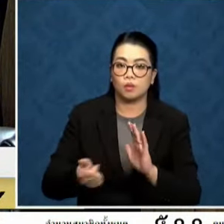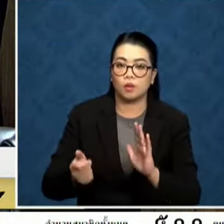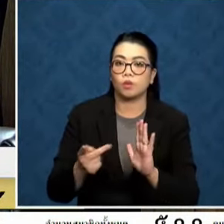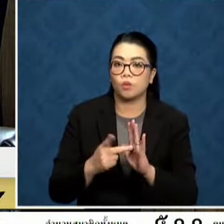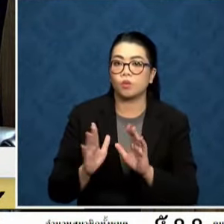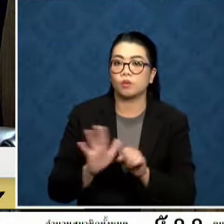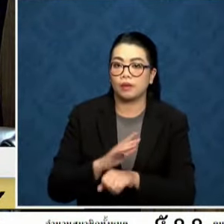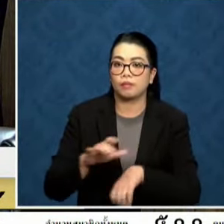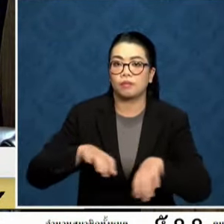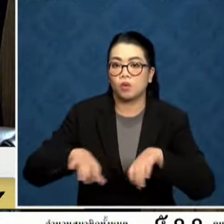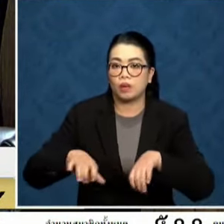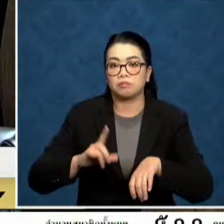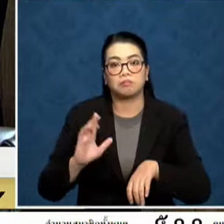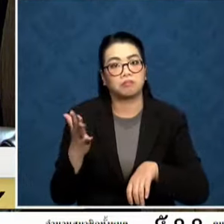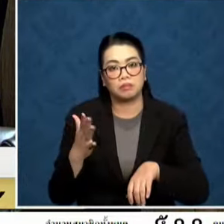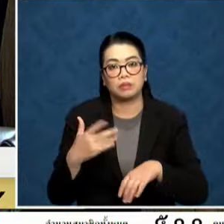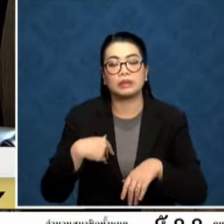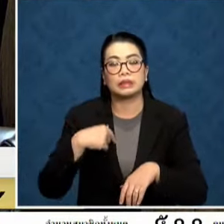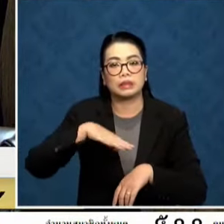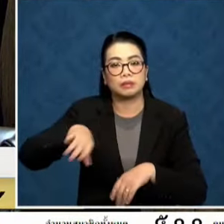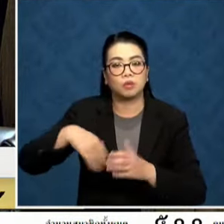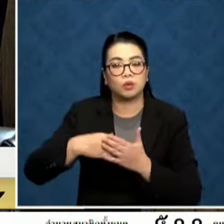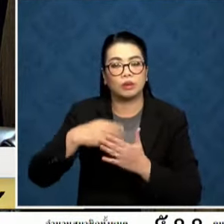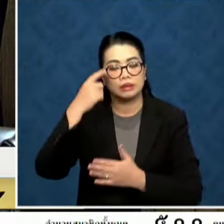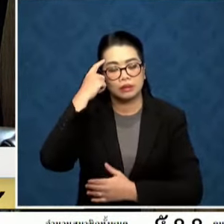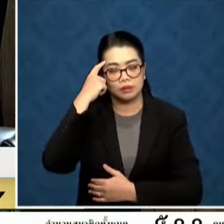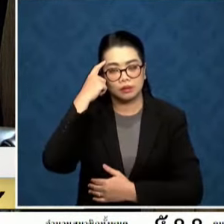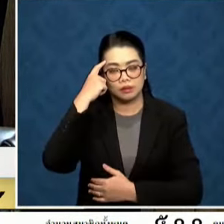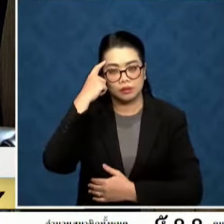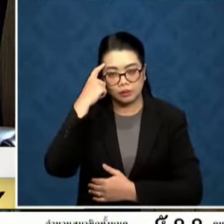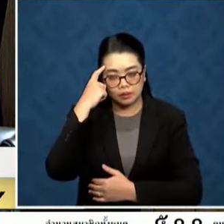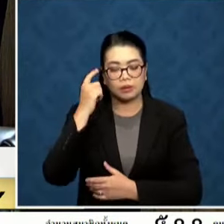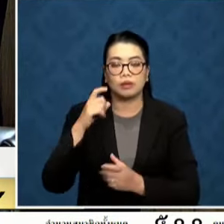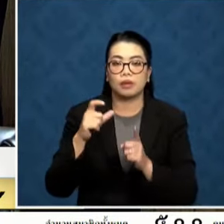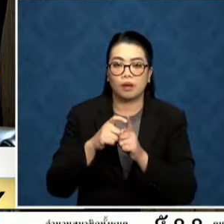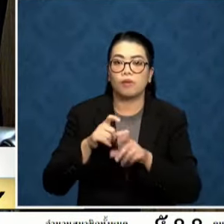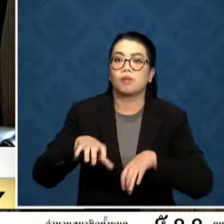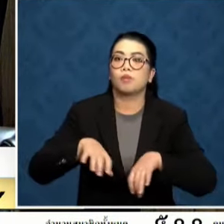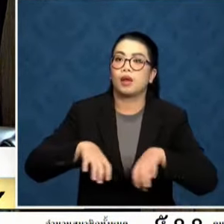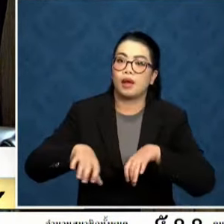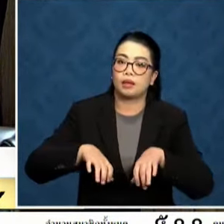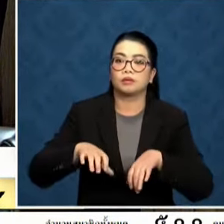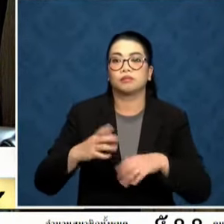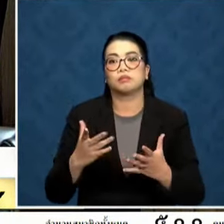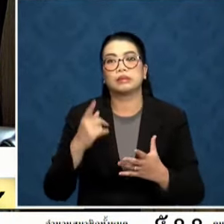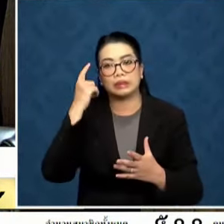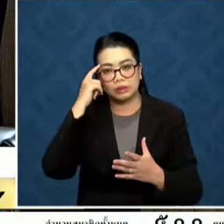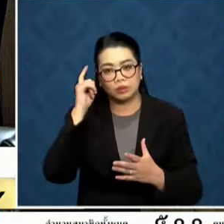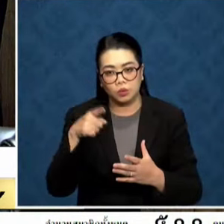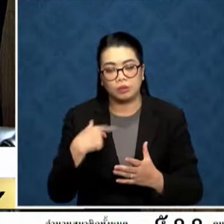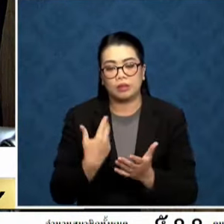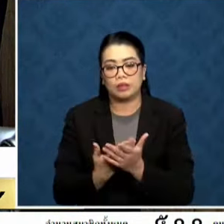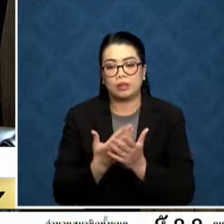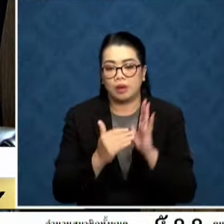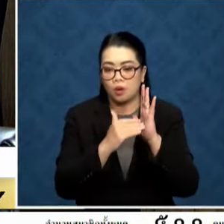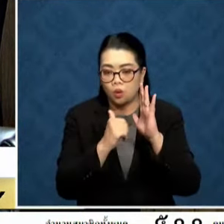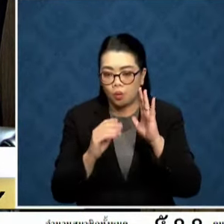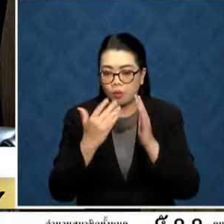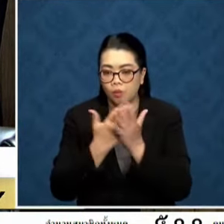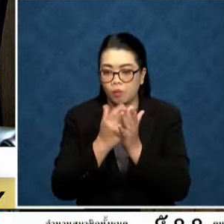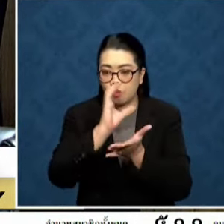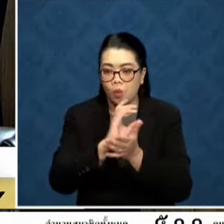บริหารจัดการซึ่งทำให้เราคิดว่าเอ่อซึ่งเอ่อในคำว่าบริหารจัดการเนี่ยเราคาดว่ามันน่าจะมีการตัดลบตัดลด